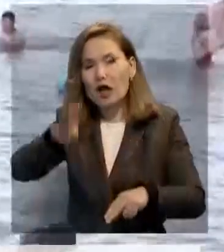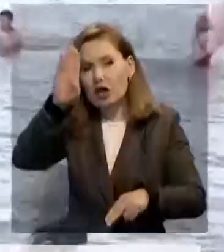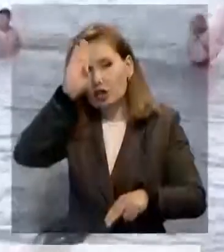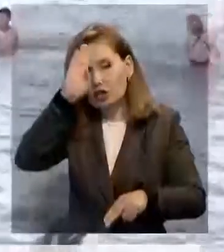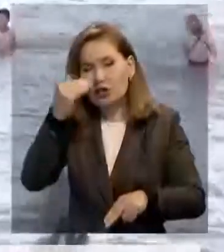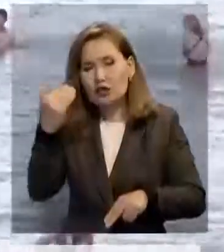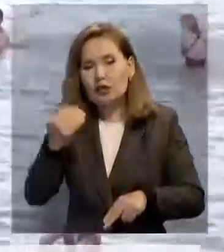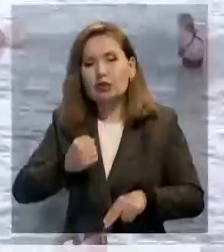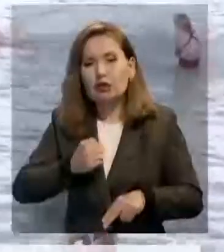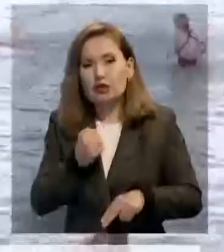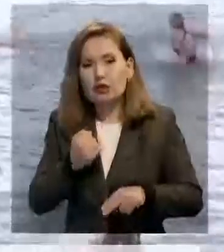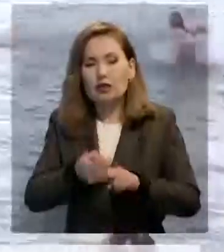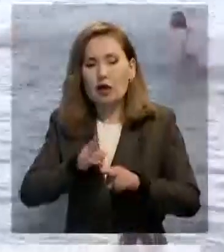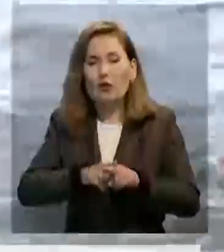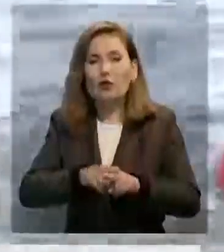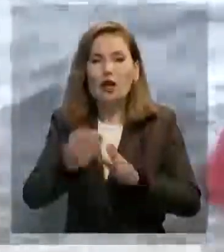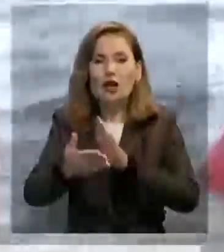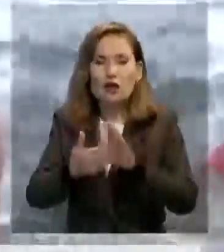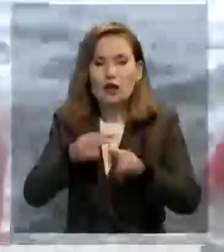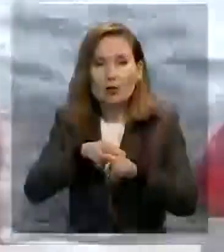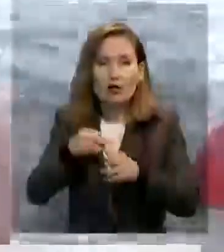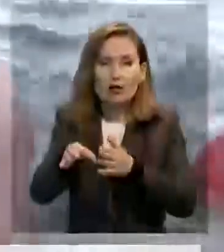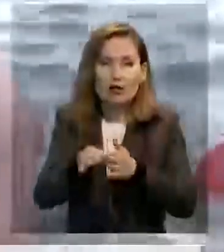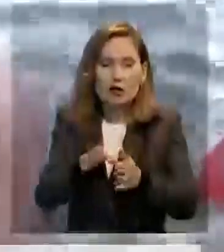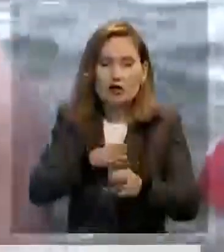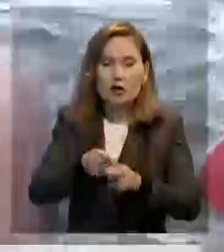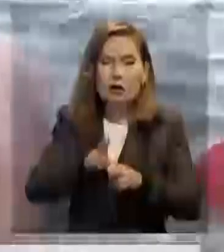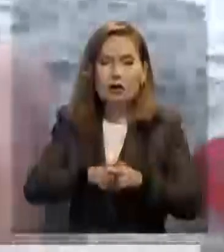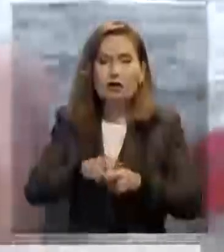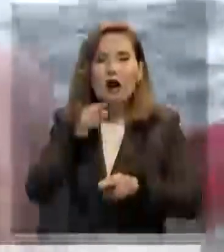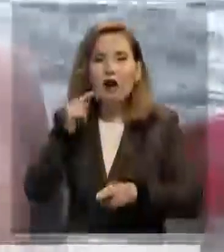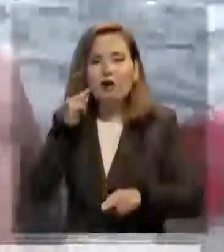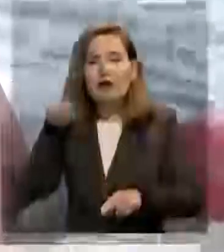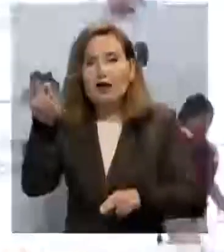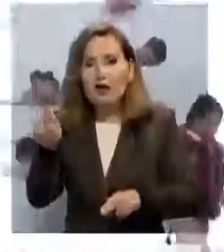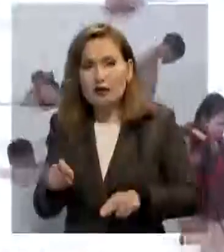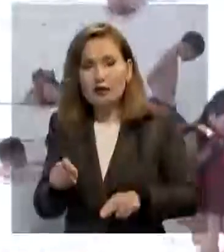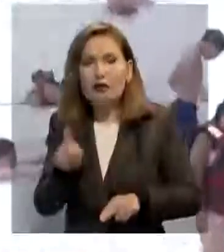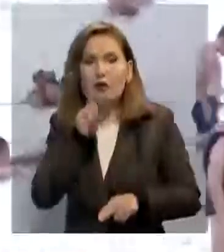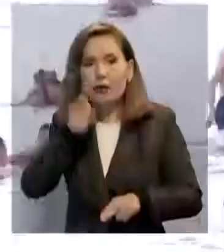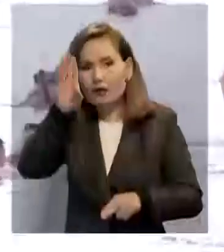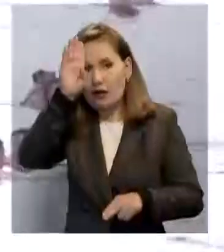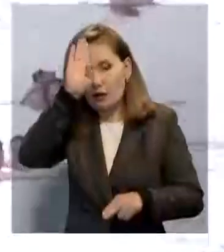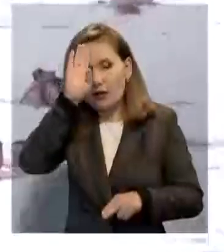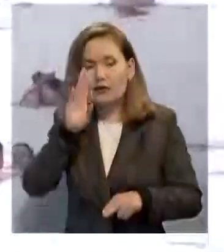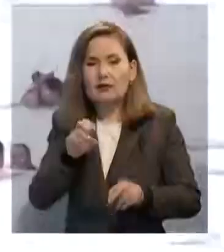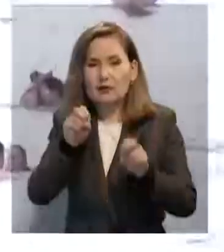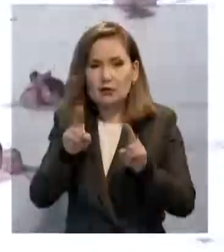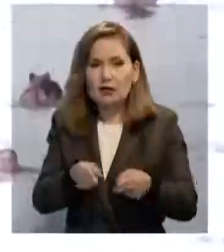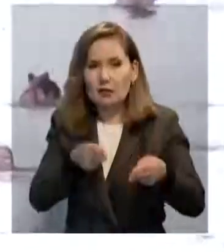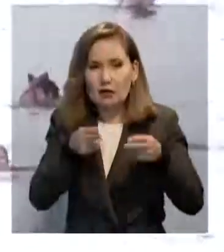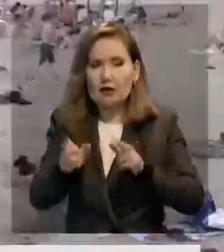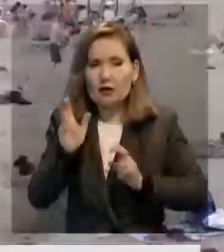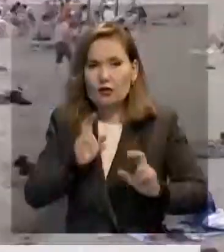болған достары хабарлаған. Олардың айтуынша шетелдік азамат облыстағы жоғары оқу орнына түспек болған.